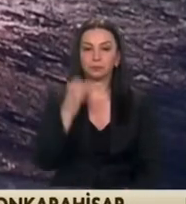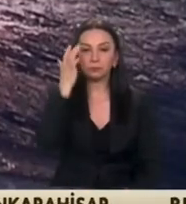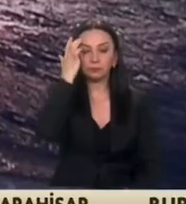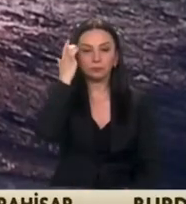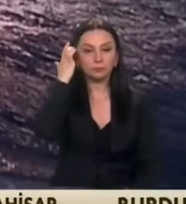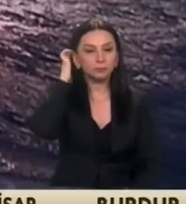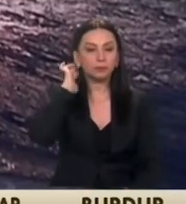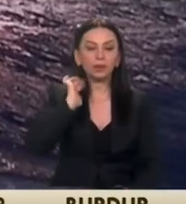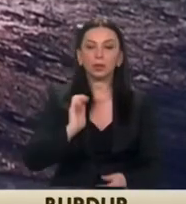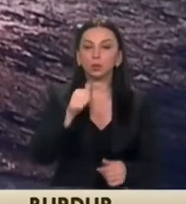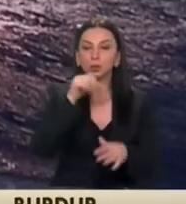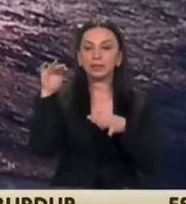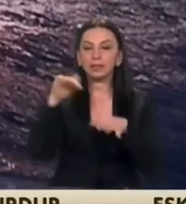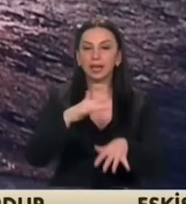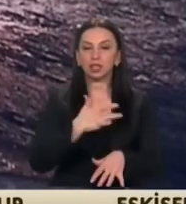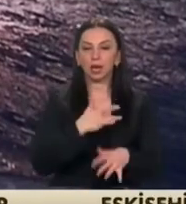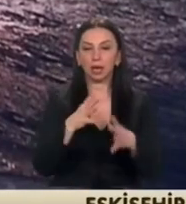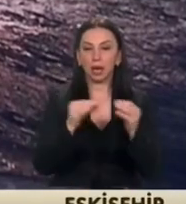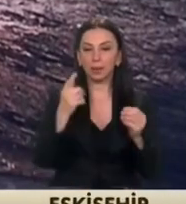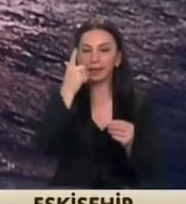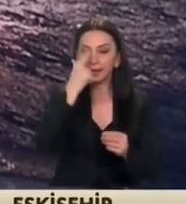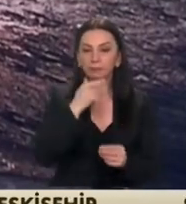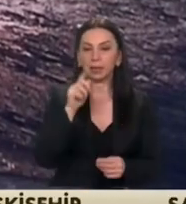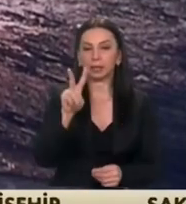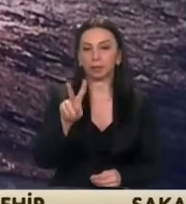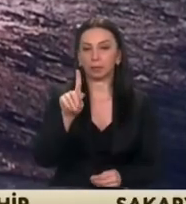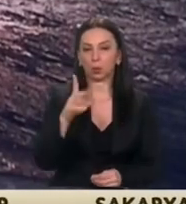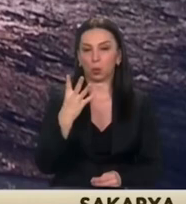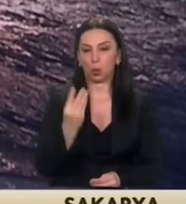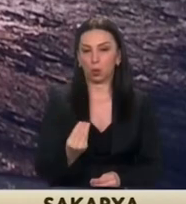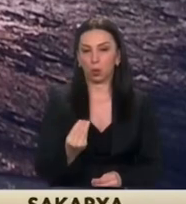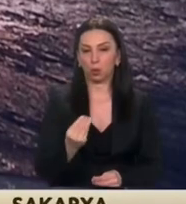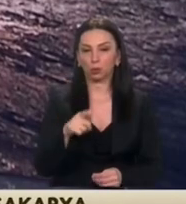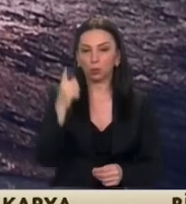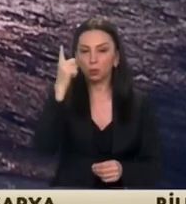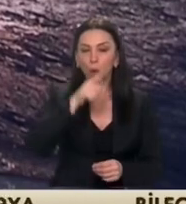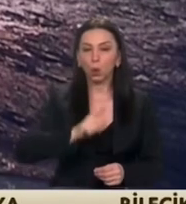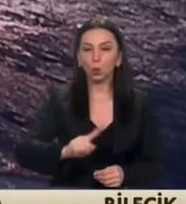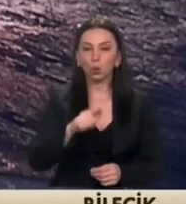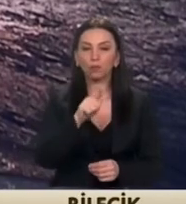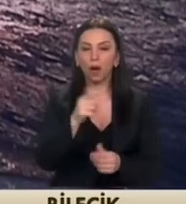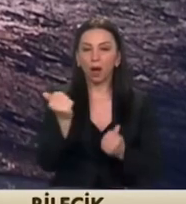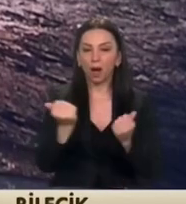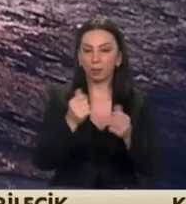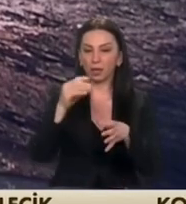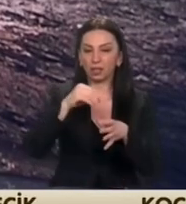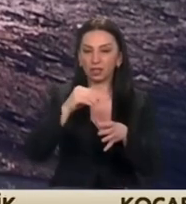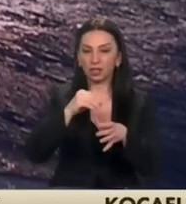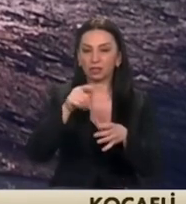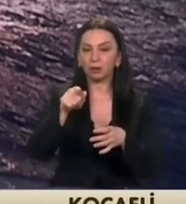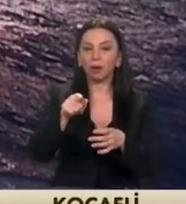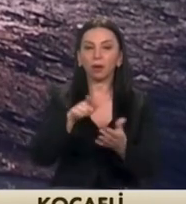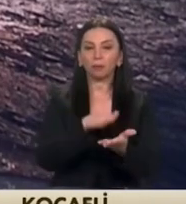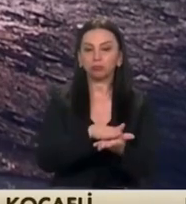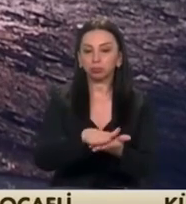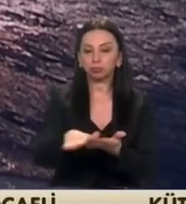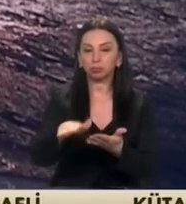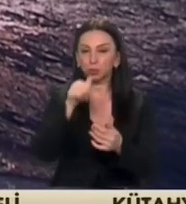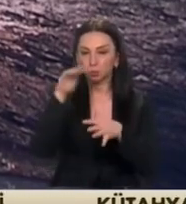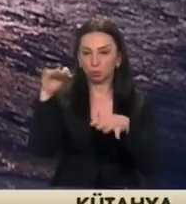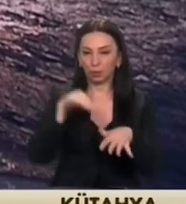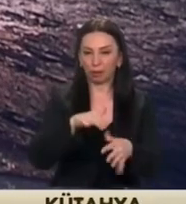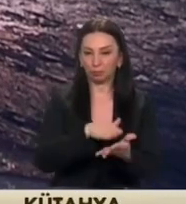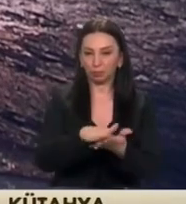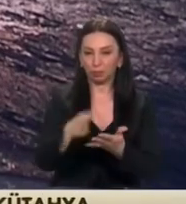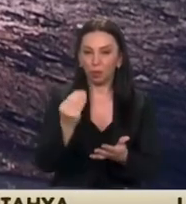Sel felaketinde can kaybı resmi olarak 21'e çıktı bugün. Çünkü Şanlıurfa'da aracıyla sele kapılan tır şoförü Emin